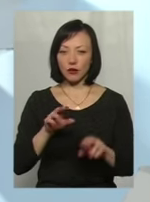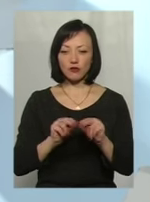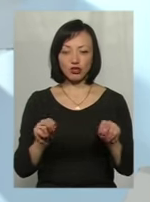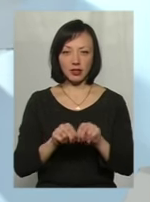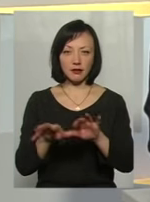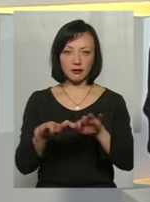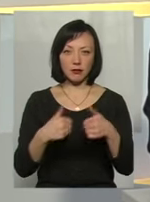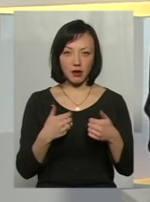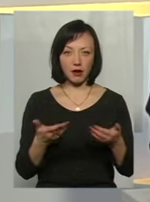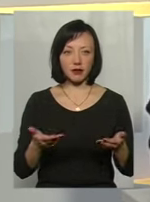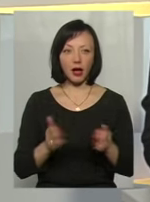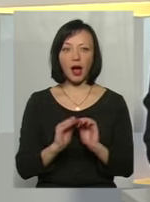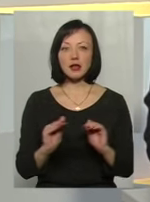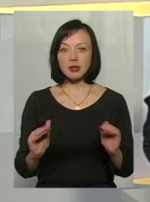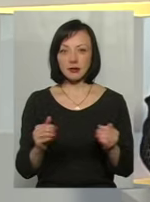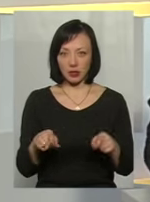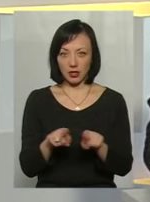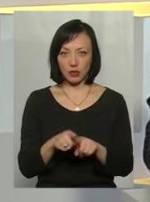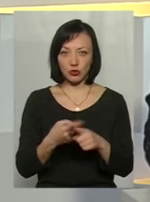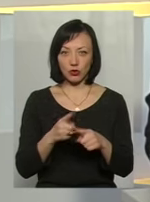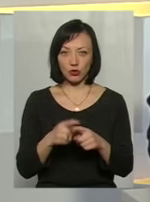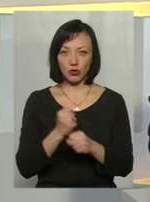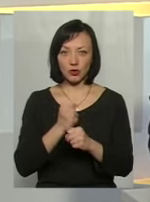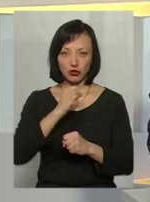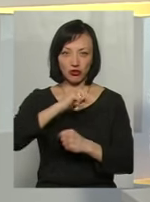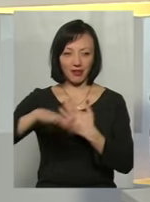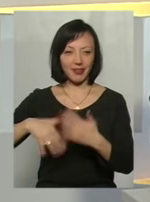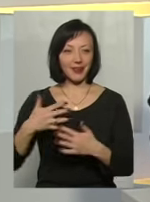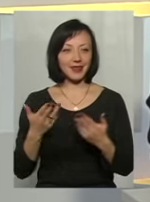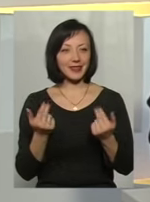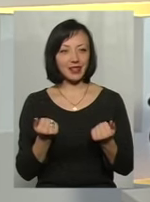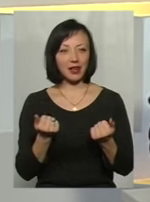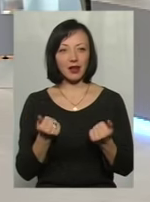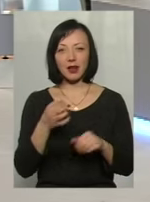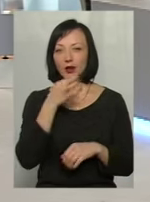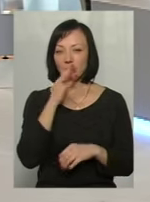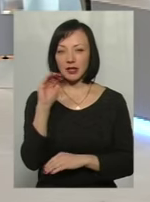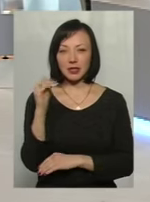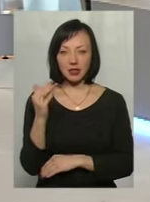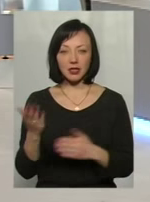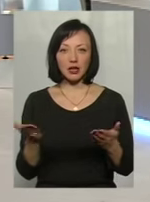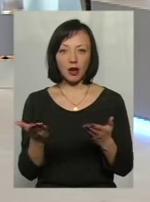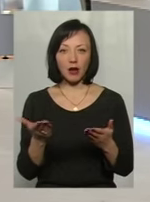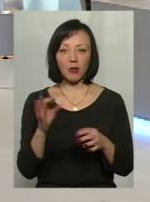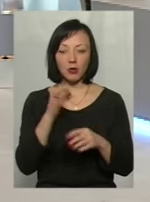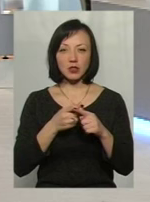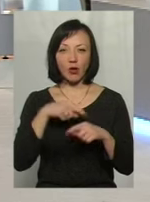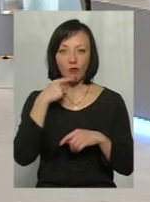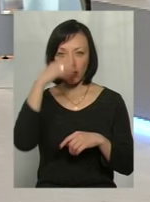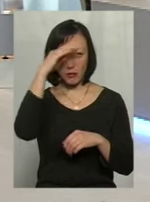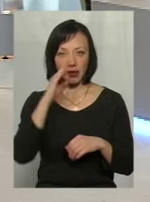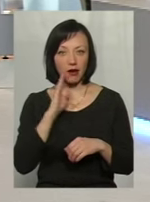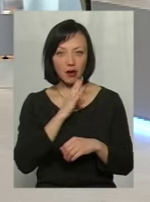забирає майно. А дітям як не подобається? Вони ж теж з цього роблять шкандаль. Так. А люба дитина, яка про це говорить